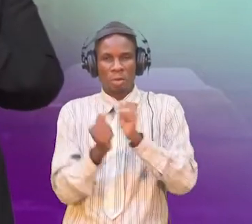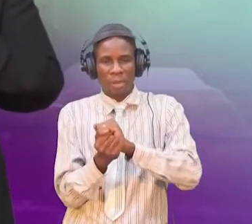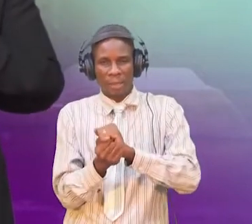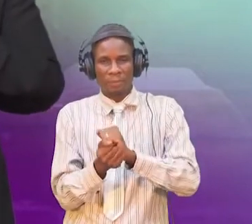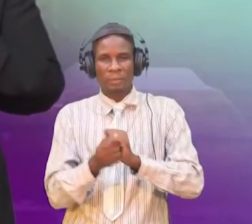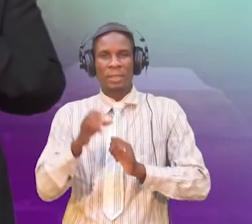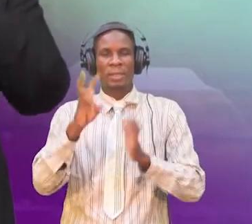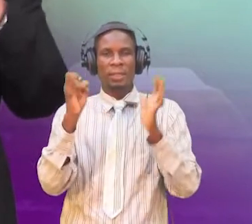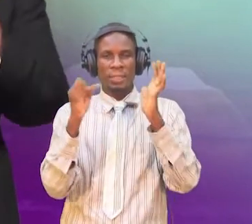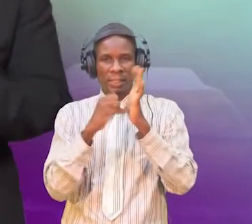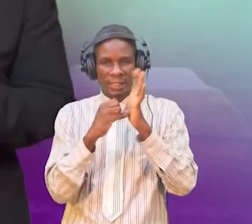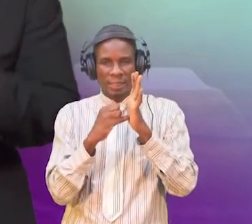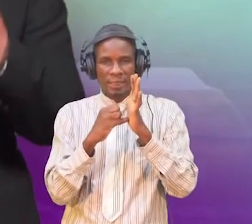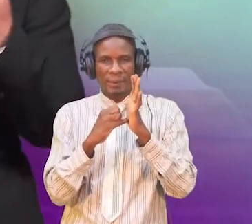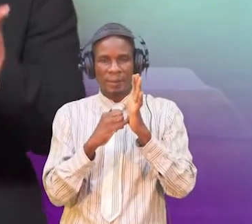ya motoba